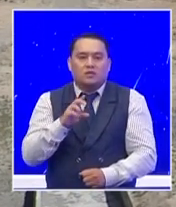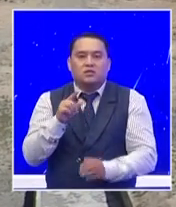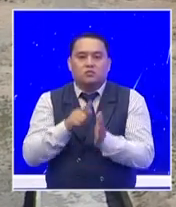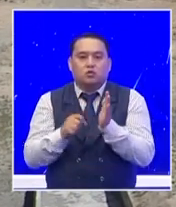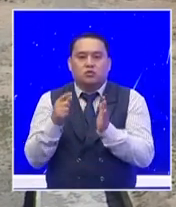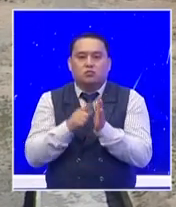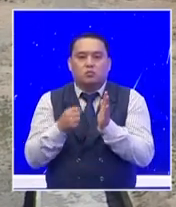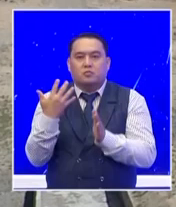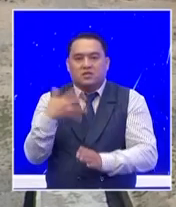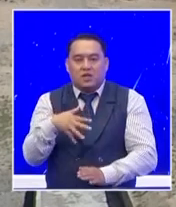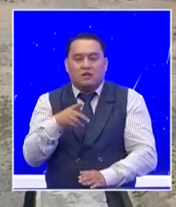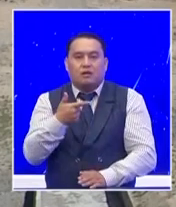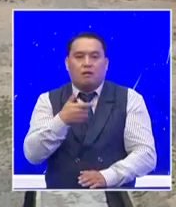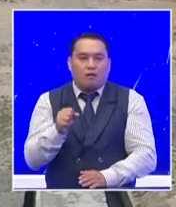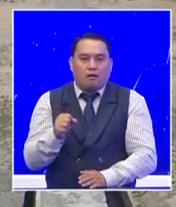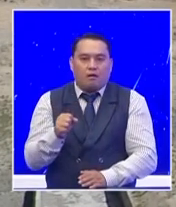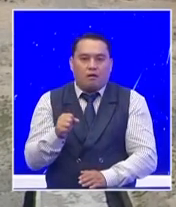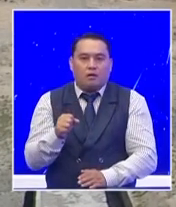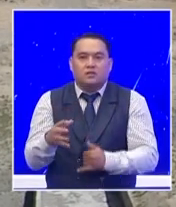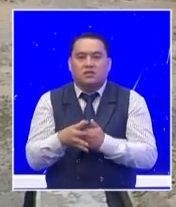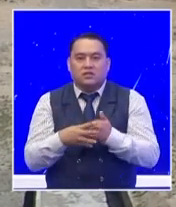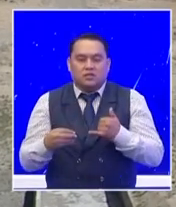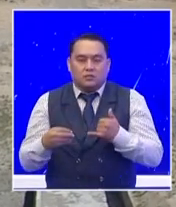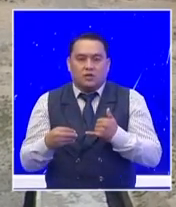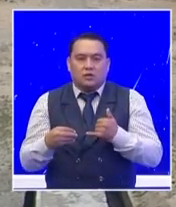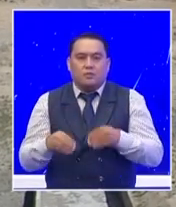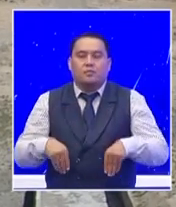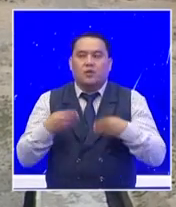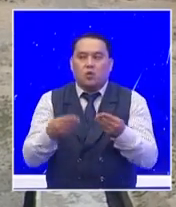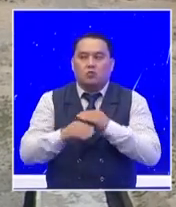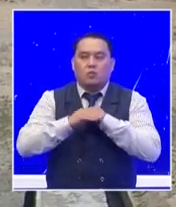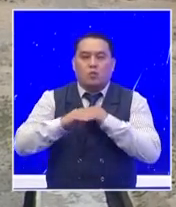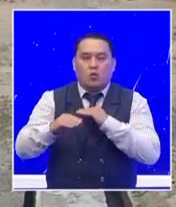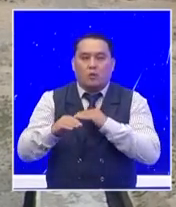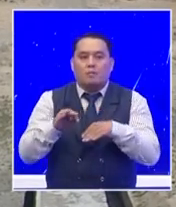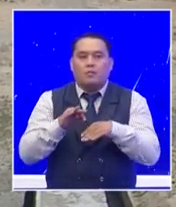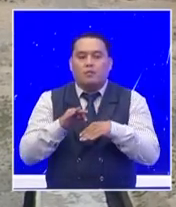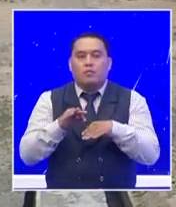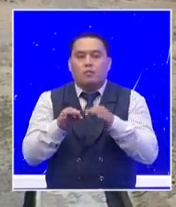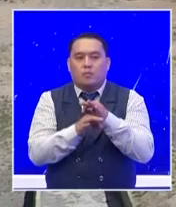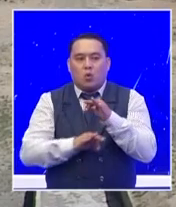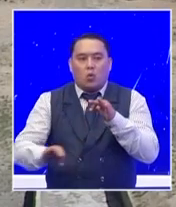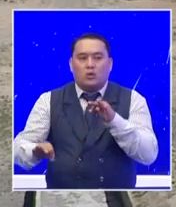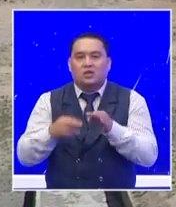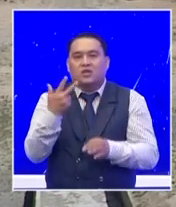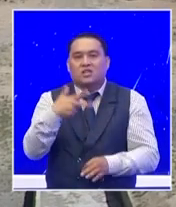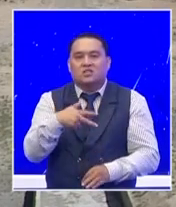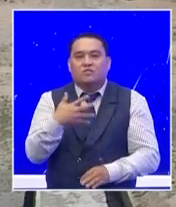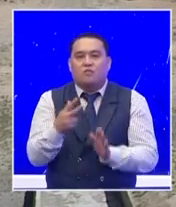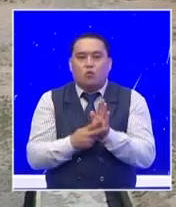700-750 гектаров земли Кызылагашского массива. Пропускная способность 38